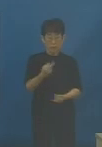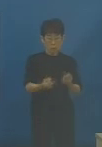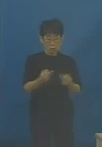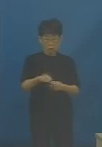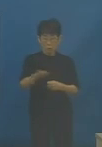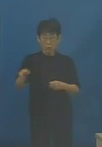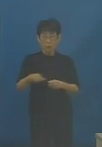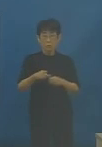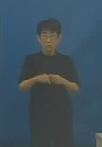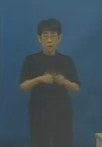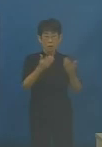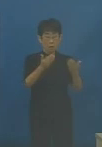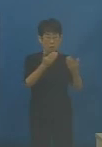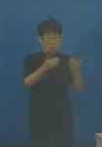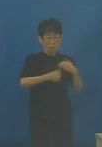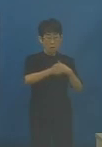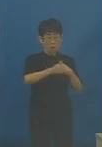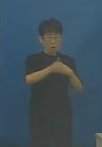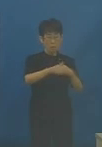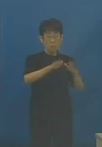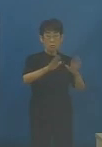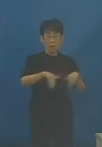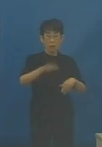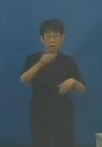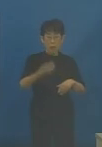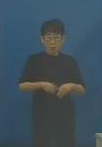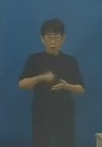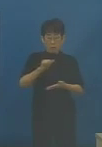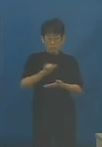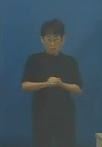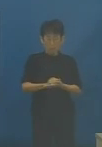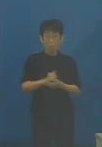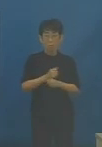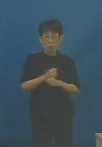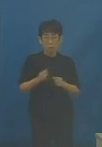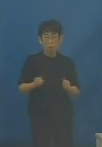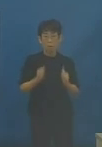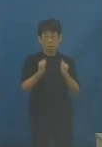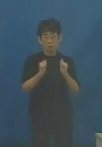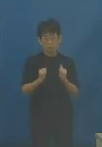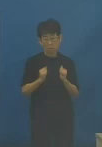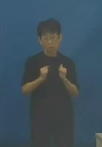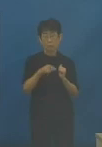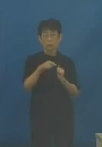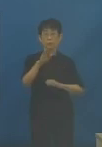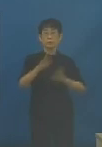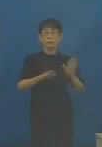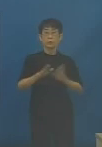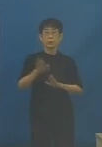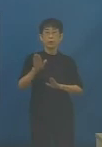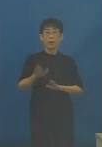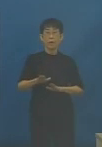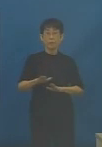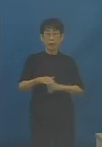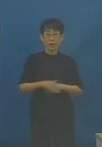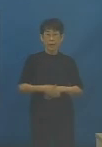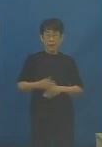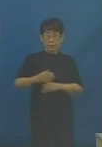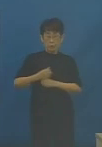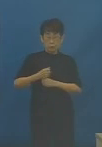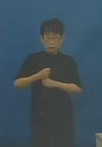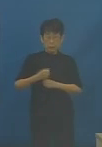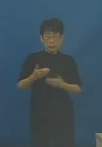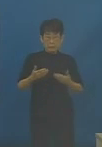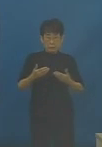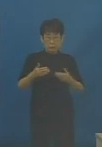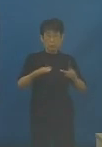せっかく通った学校を、通えなくなってしまうということにもなりかねないわけでありまして、十分な注意が必要なレベルだということは、